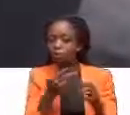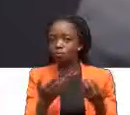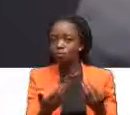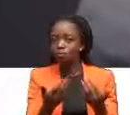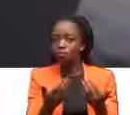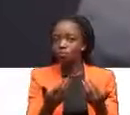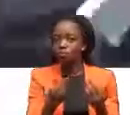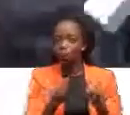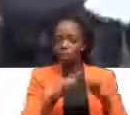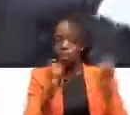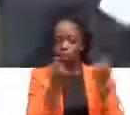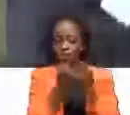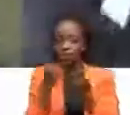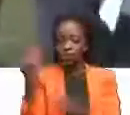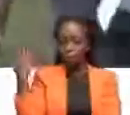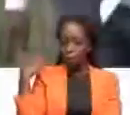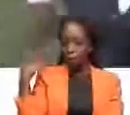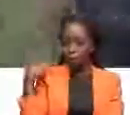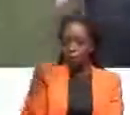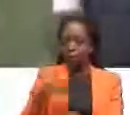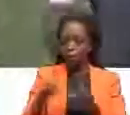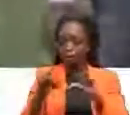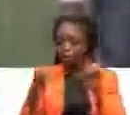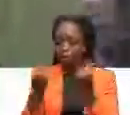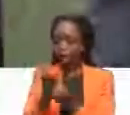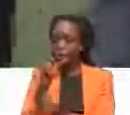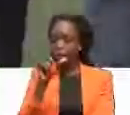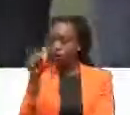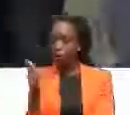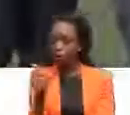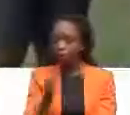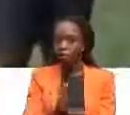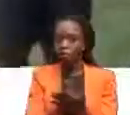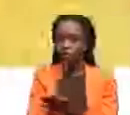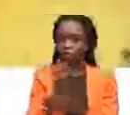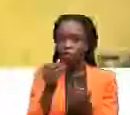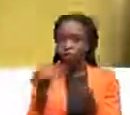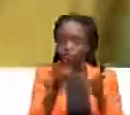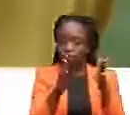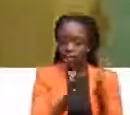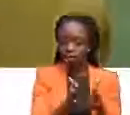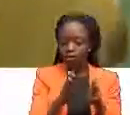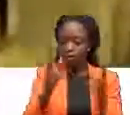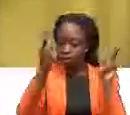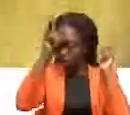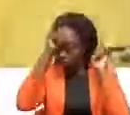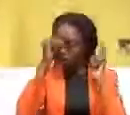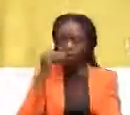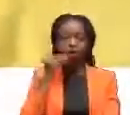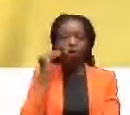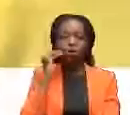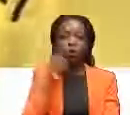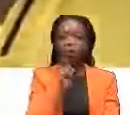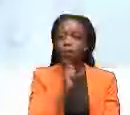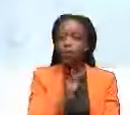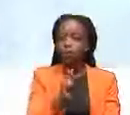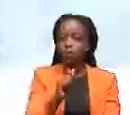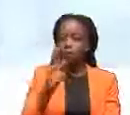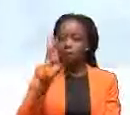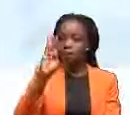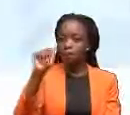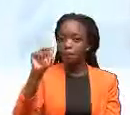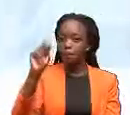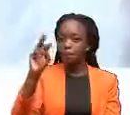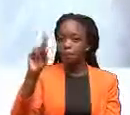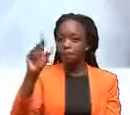regime ambayo ilipita. Hata hivyo, kundi jingine chini ya uongozi wa afisa mkuu mtendaji wa klabu ya Kakamega Homeboys Bernard Shitiabai